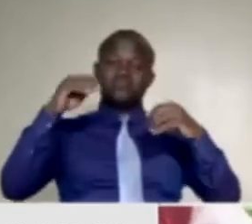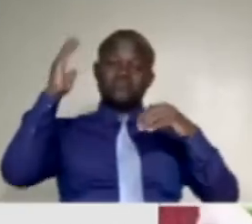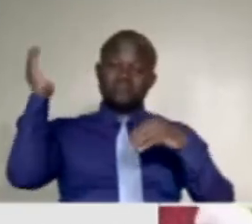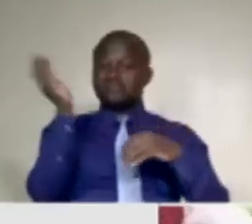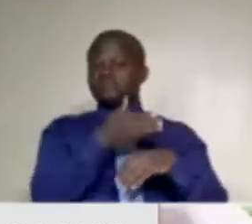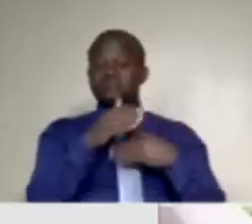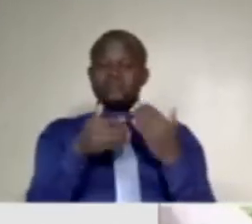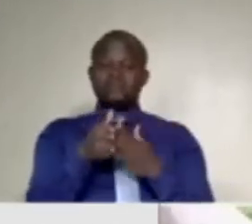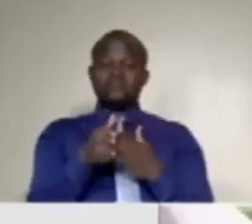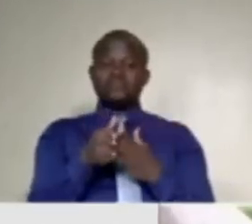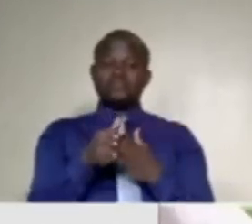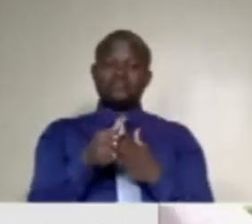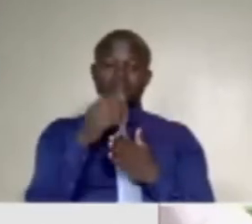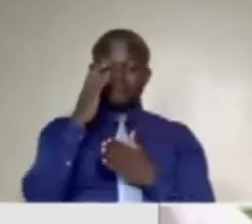tuyitema